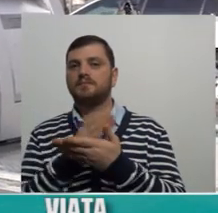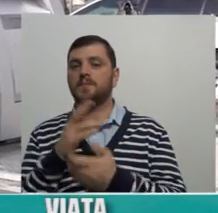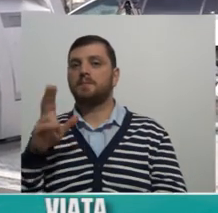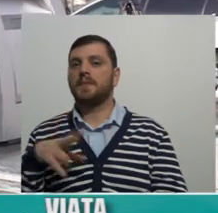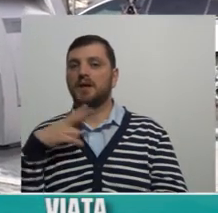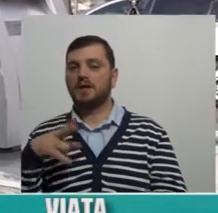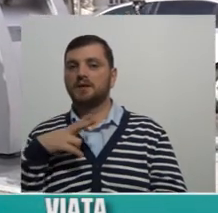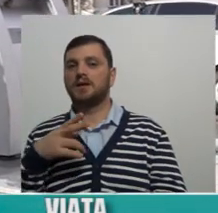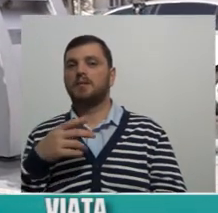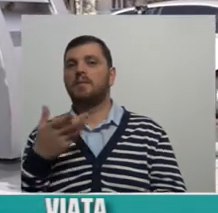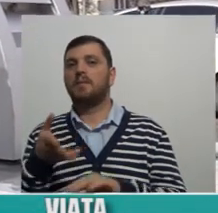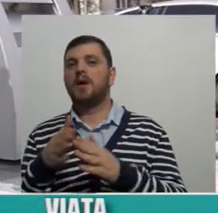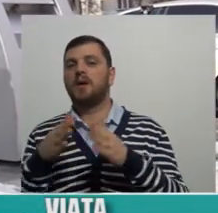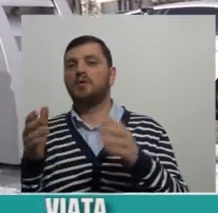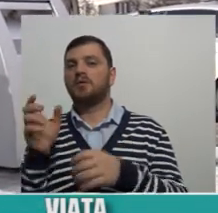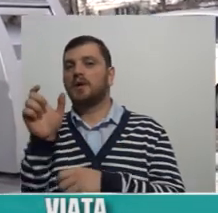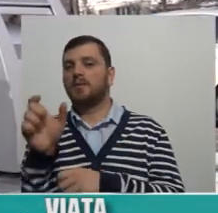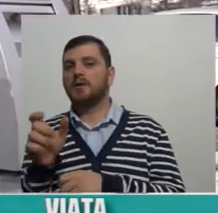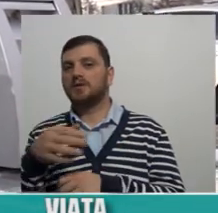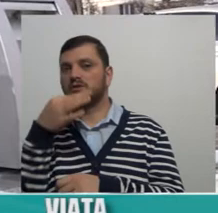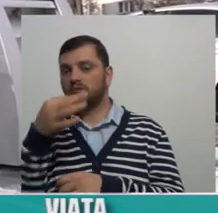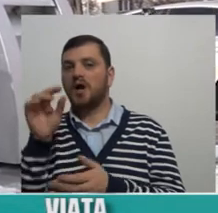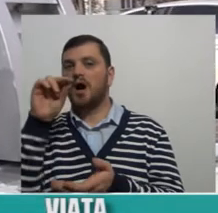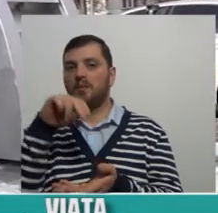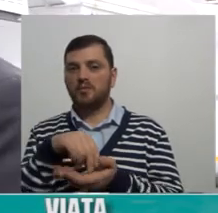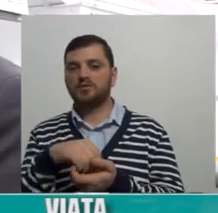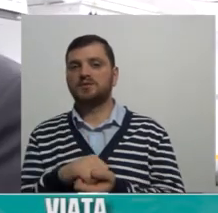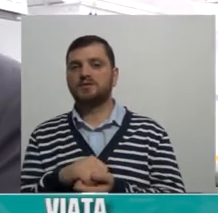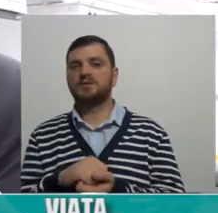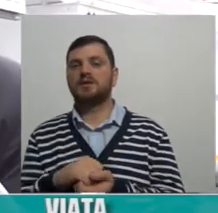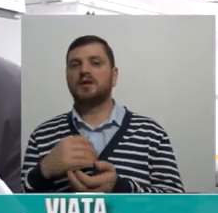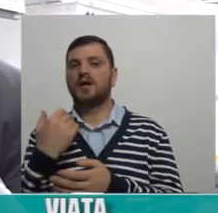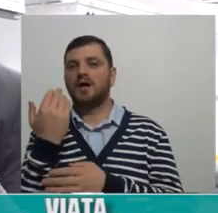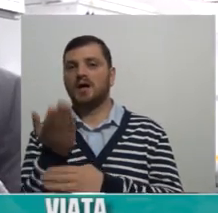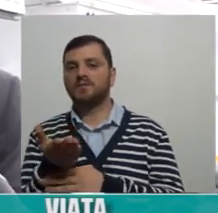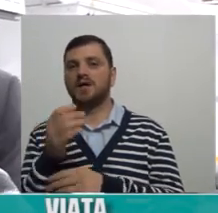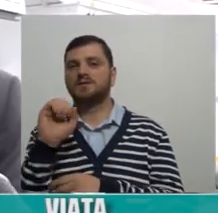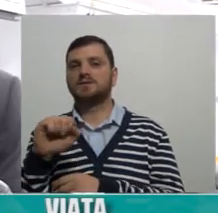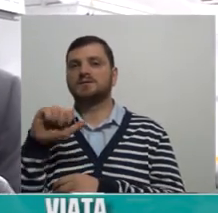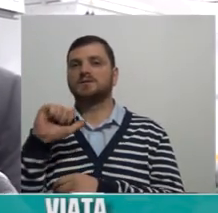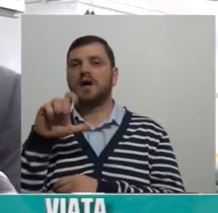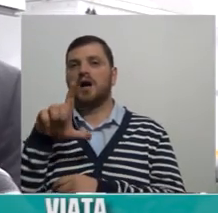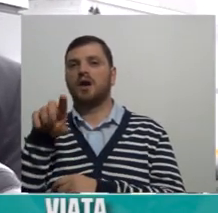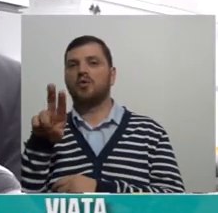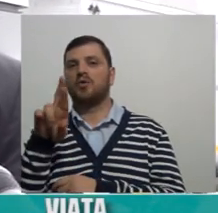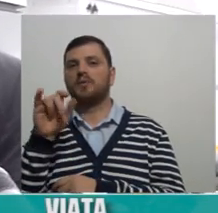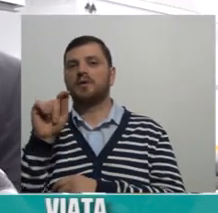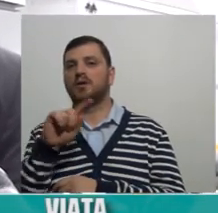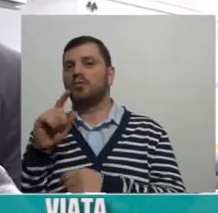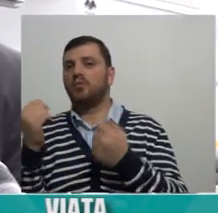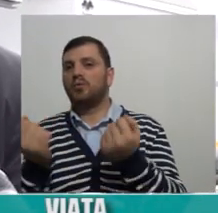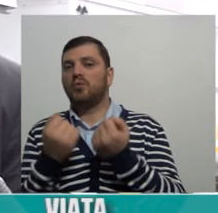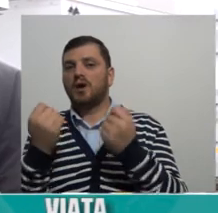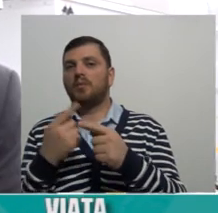Problema este că mai mulți cetățeni au sesizat că le-am montat, le-am predat la salubritate și